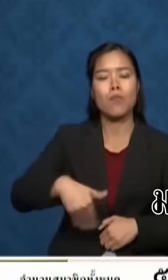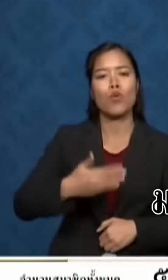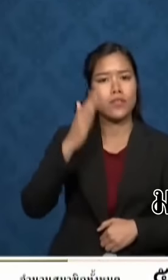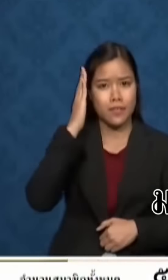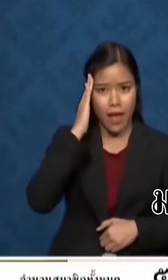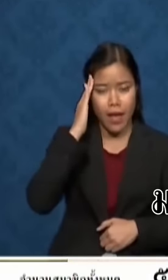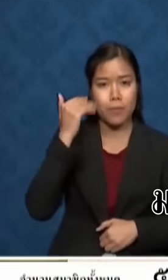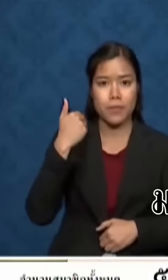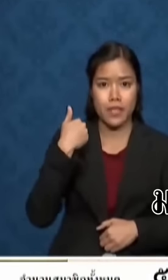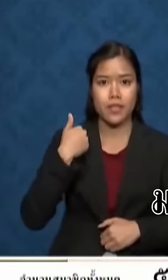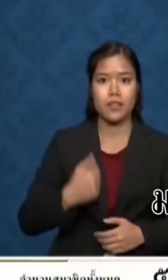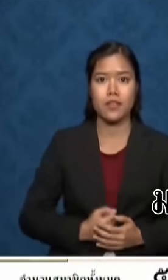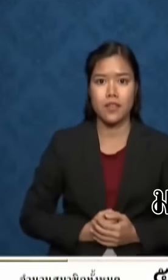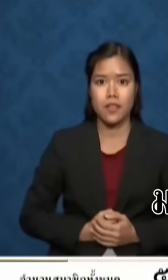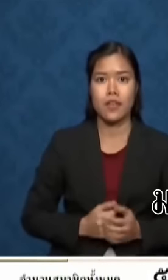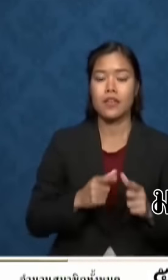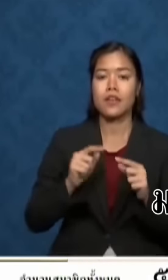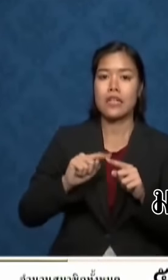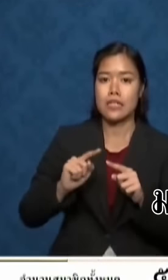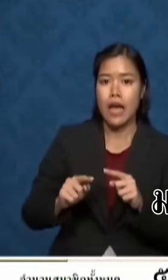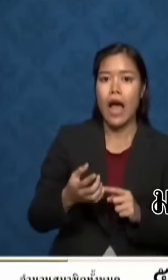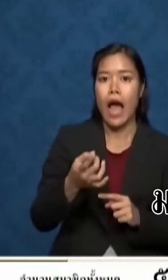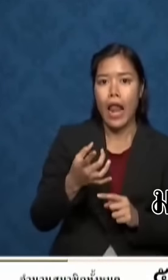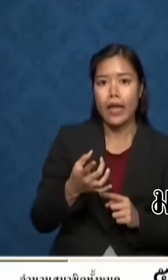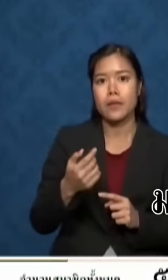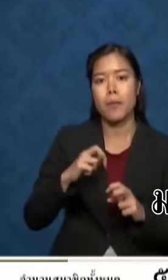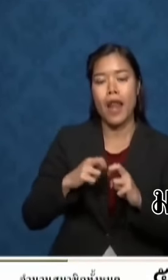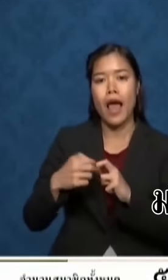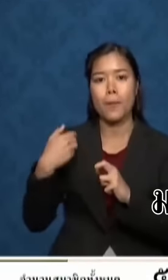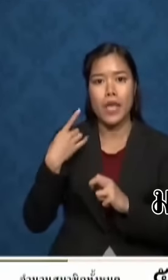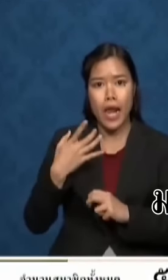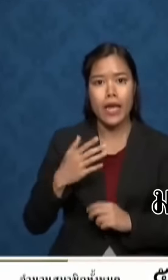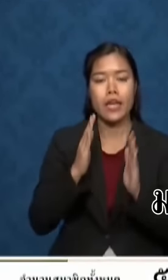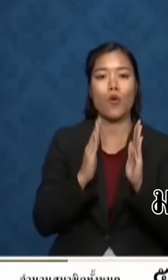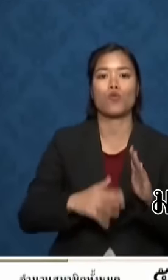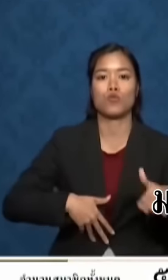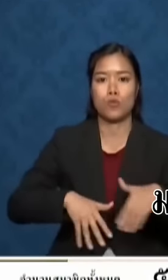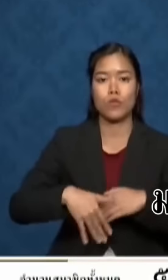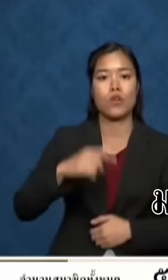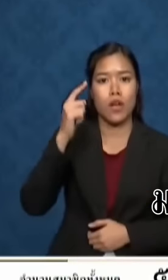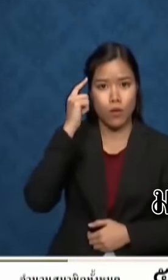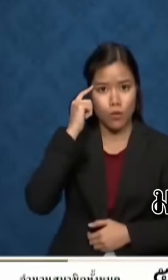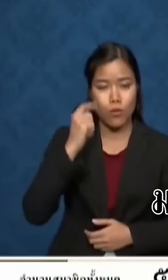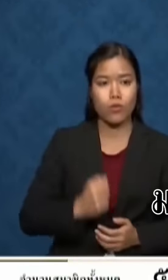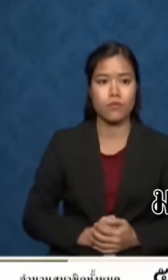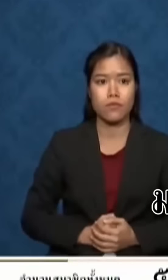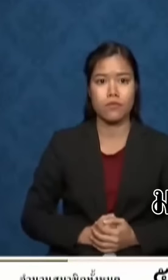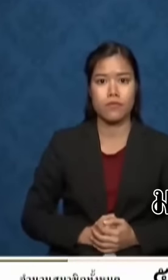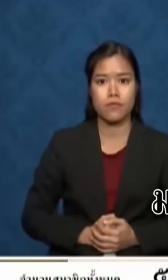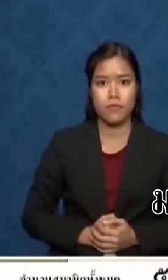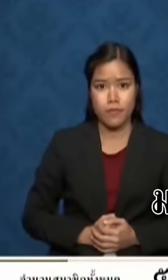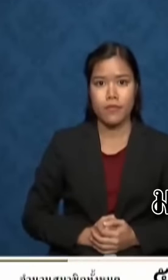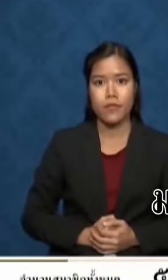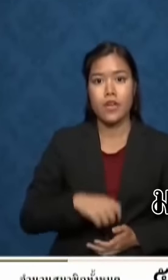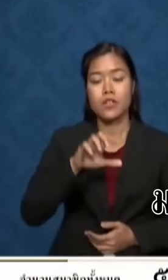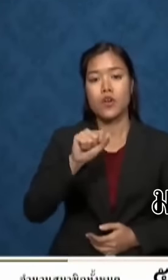เรื่อง ว่อะไร คืออะไรนะครับก็ เรากอยู่ในนี้ก็กพูดกัไป แตประชา